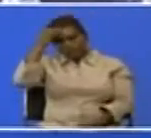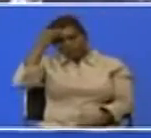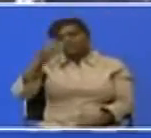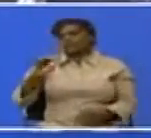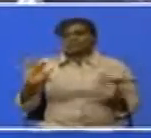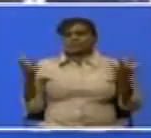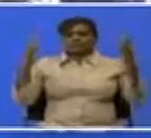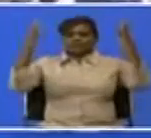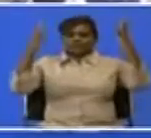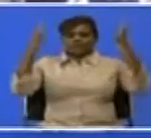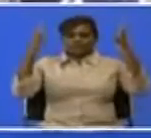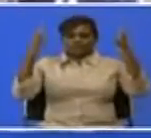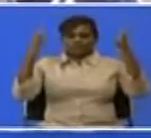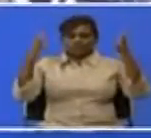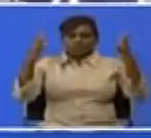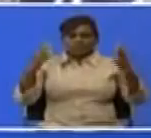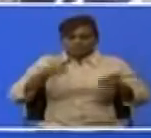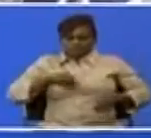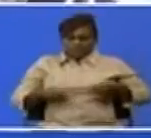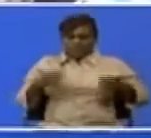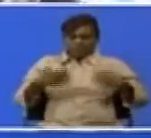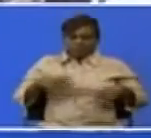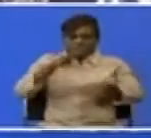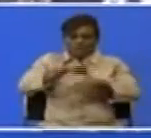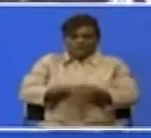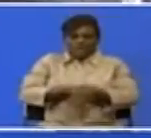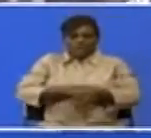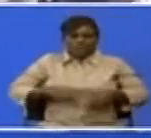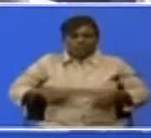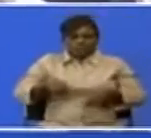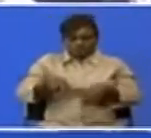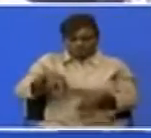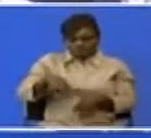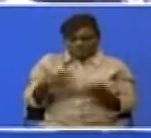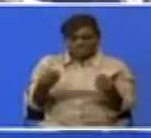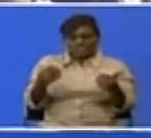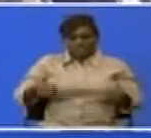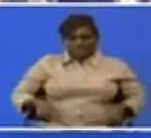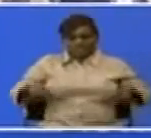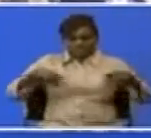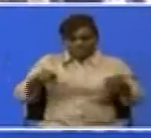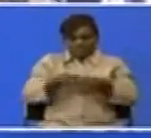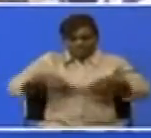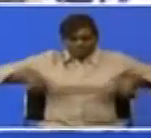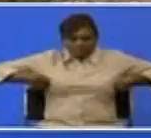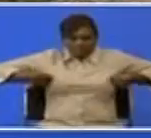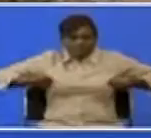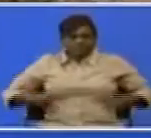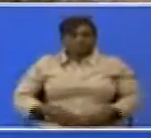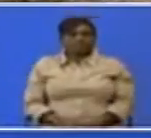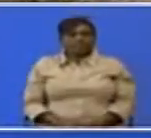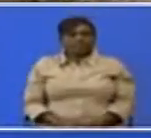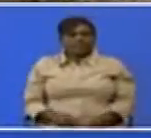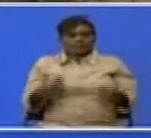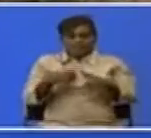Kwenye hafla hiyo mjini Kapenguria, walemavu walipokea vifaa vya kurahisisha maisha ikiwemo mikongojo.